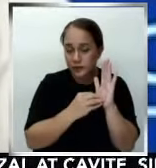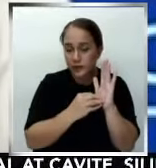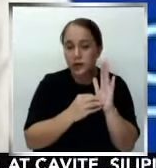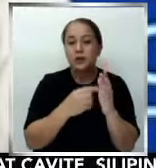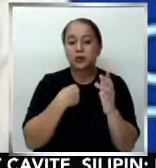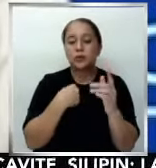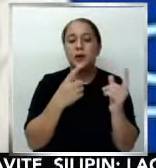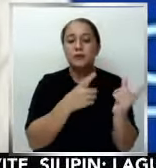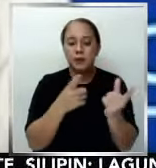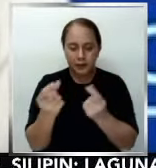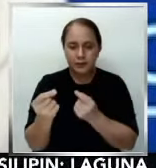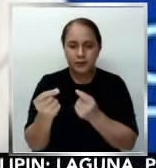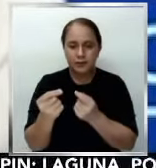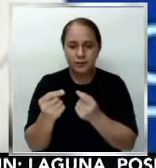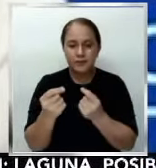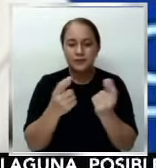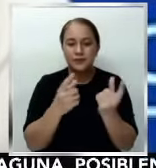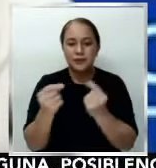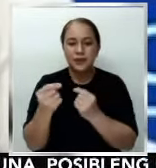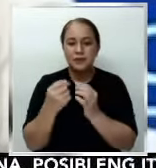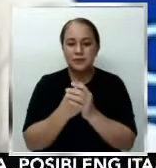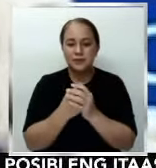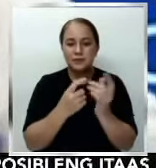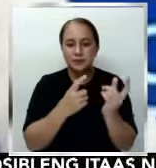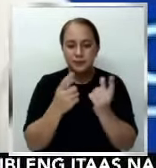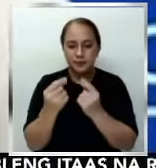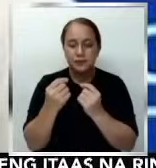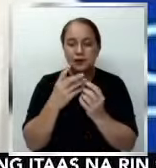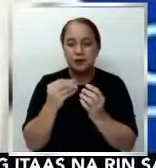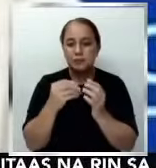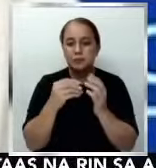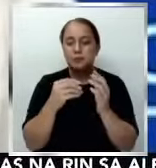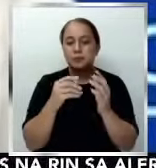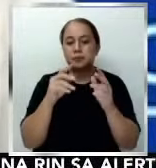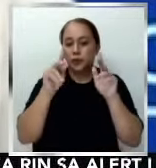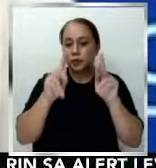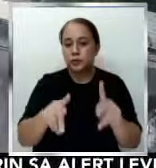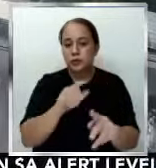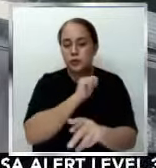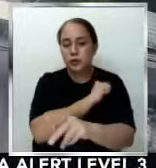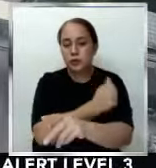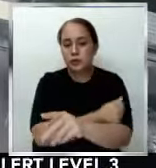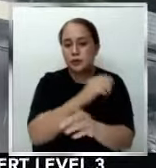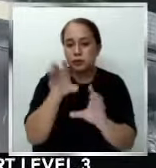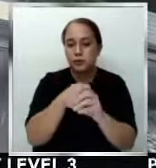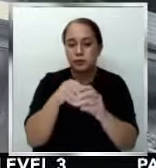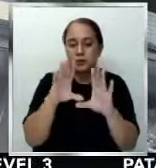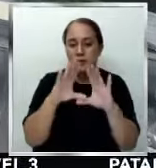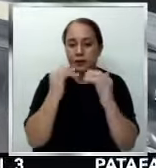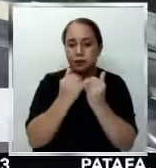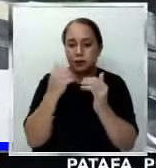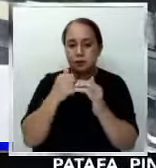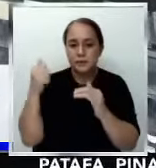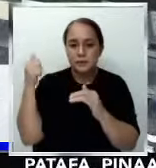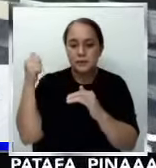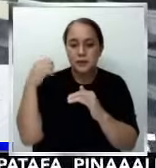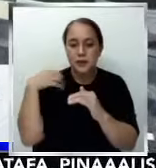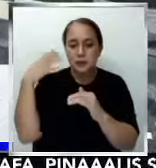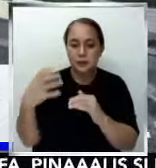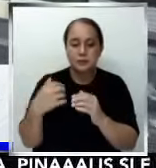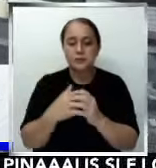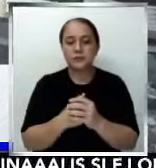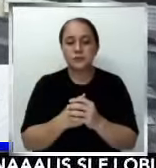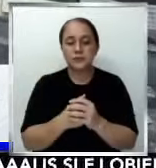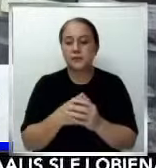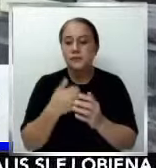ating law enforcement agencies and persons in authority including the barangay kapitan. Hindi pa man nakapaglalabas ng ordinansang lahat